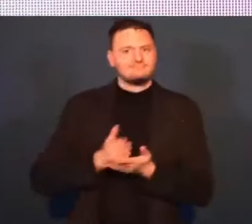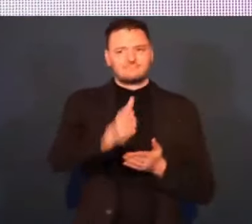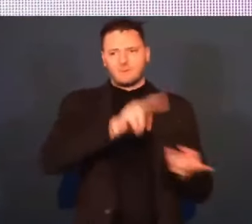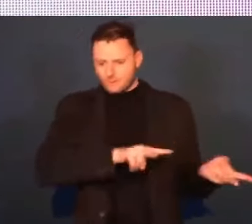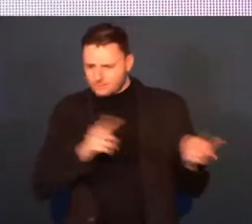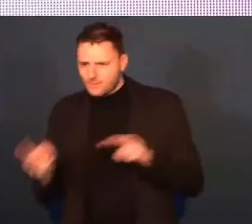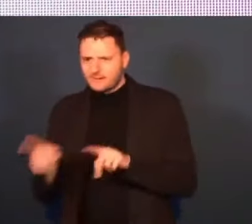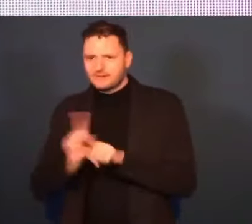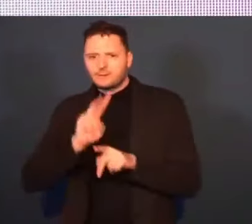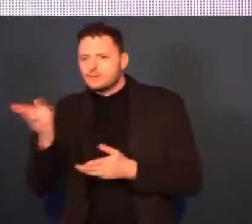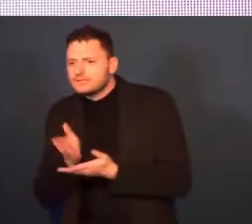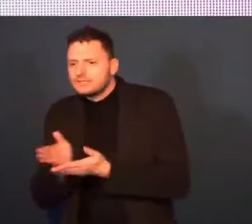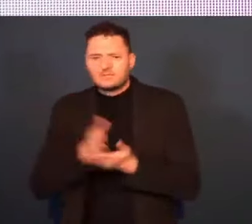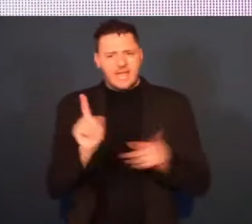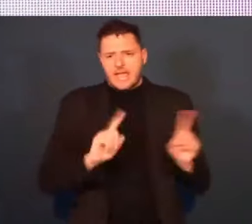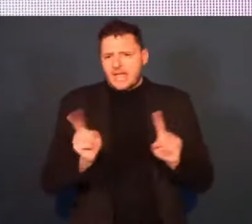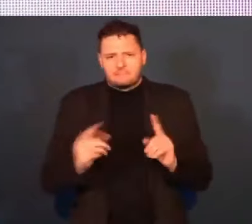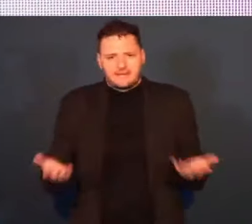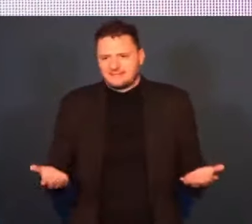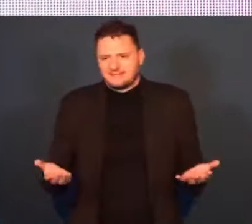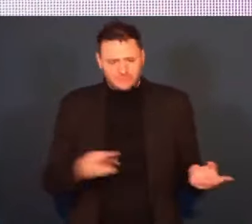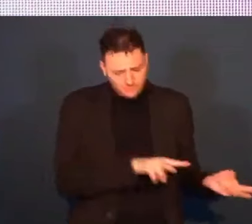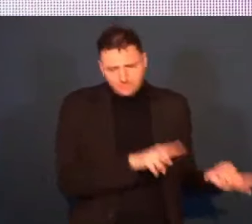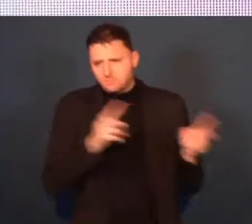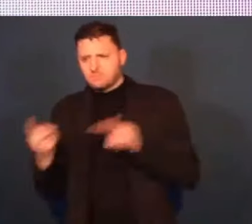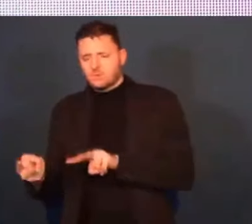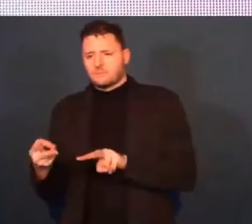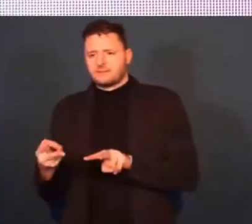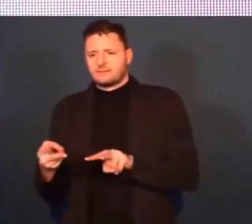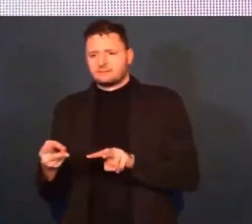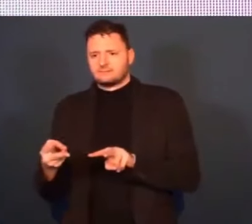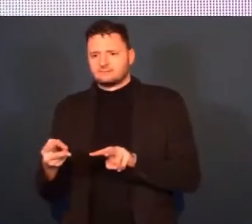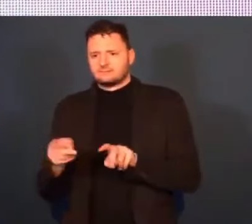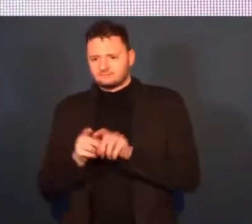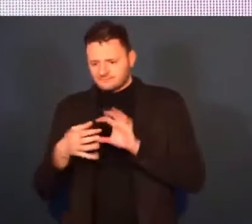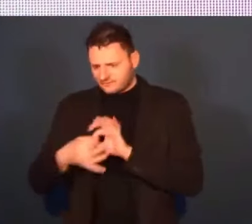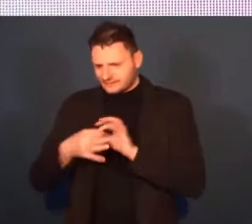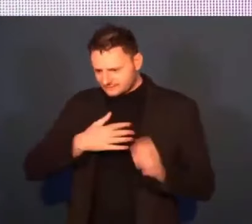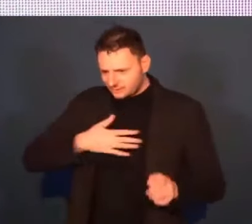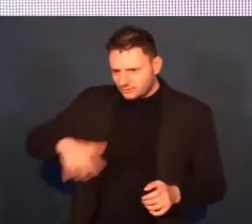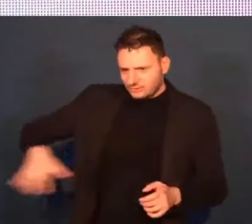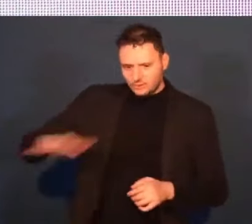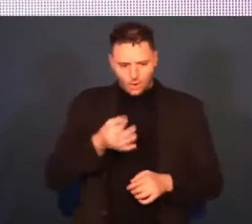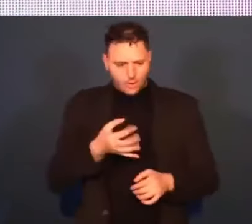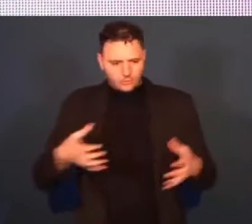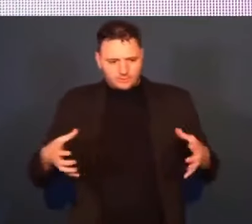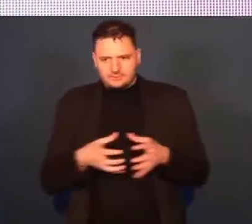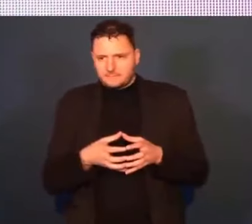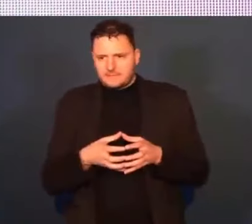Защото промяната във ваше лице, в наше лице, на нашия отбор, има едни все по-опитни